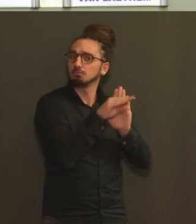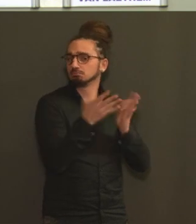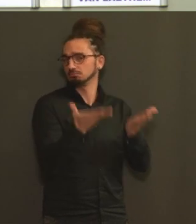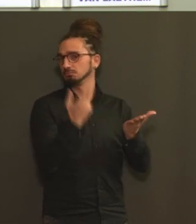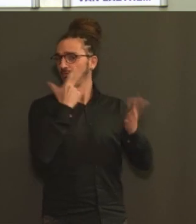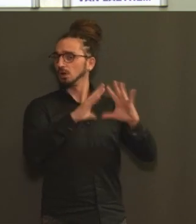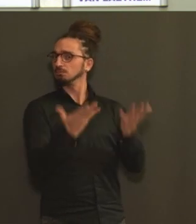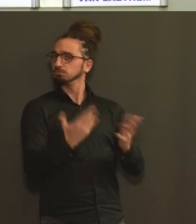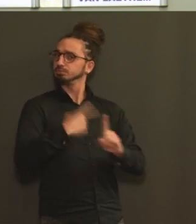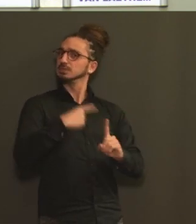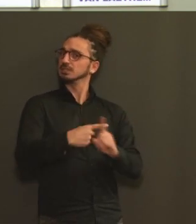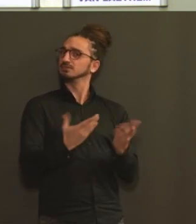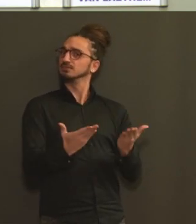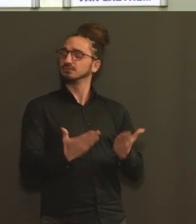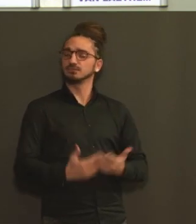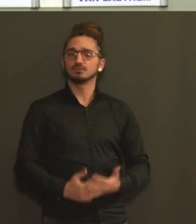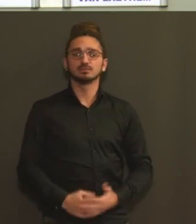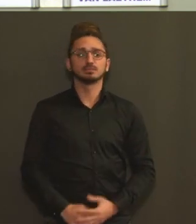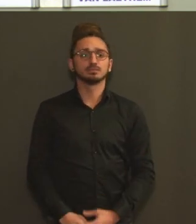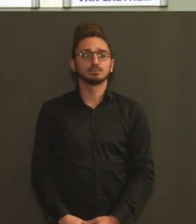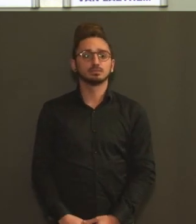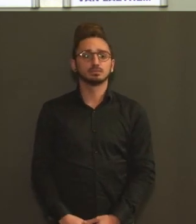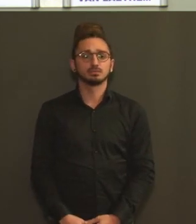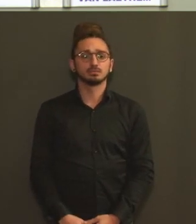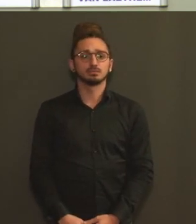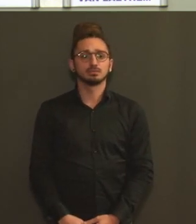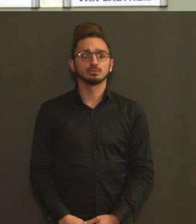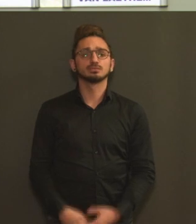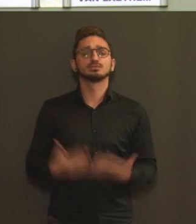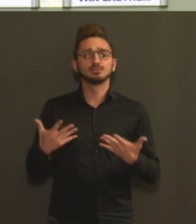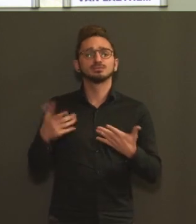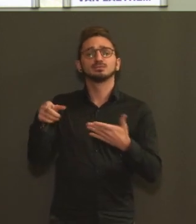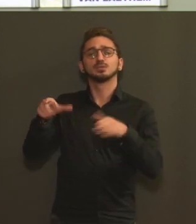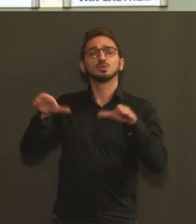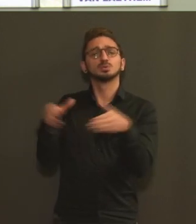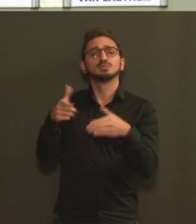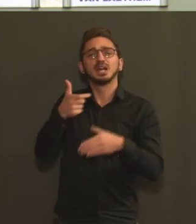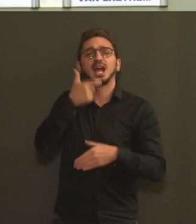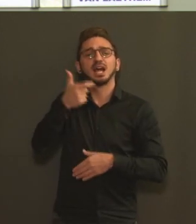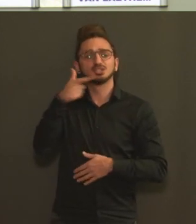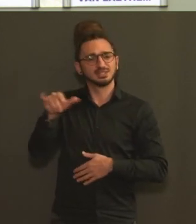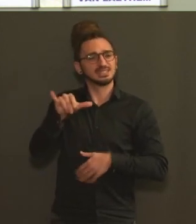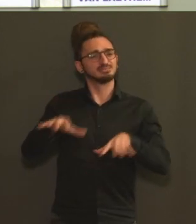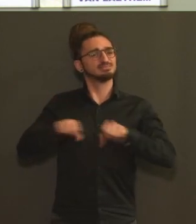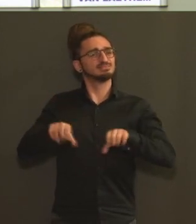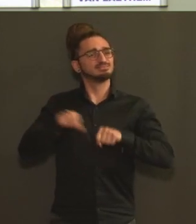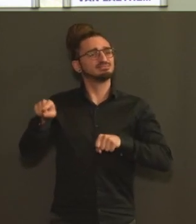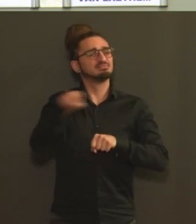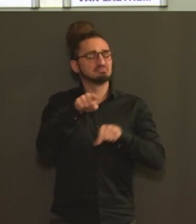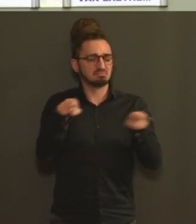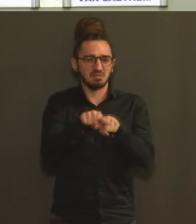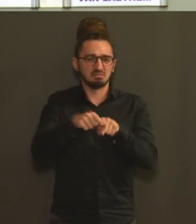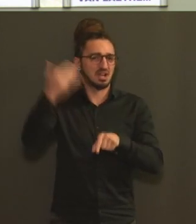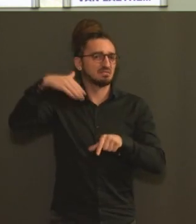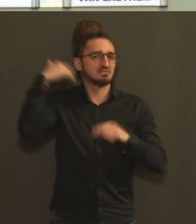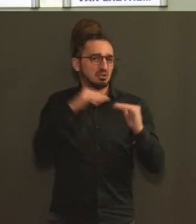La répartition des différents groupes d'âge de ces gens positifs est relativement constante. Les chiffres ont diminué